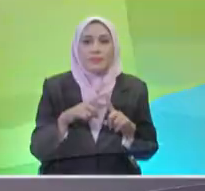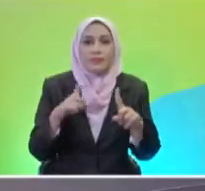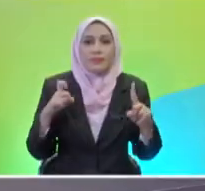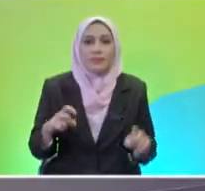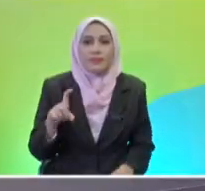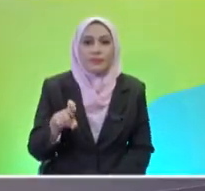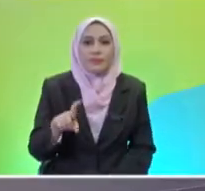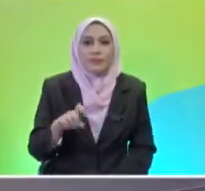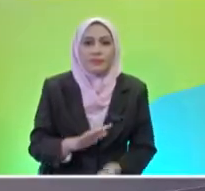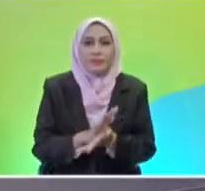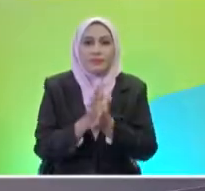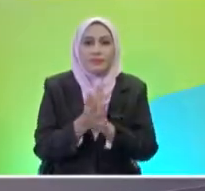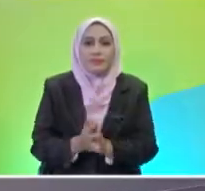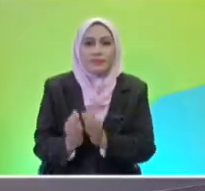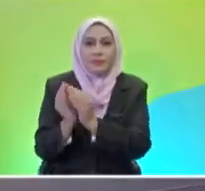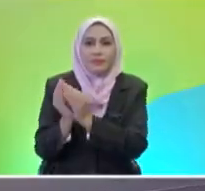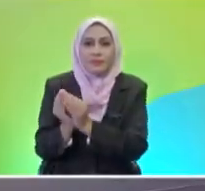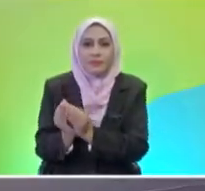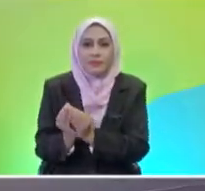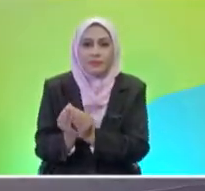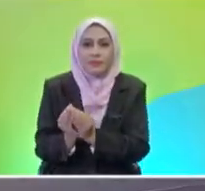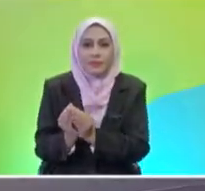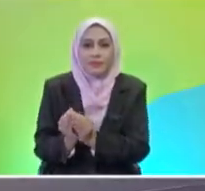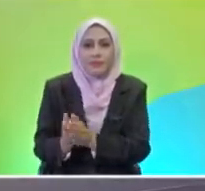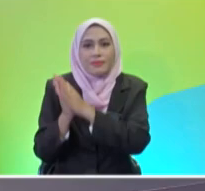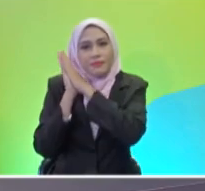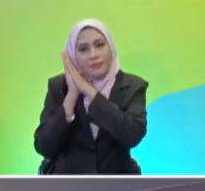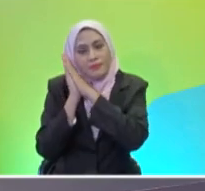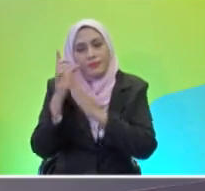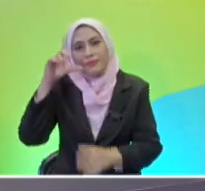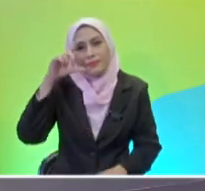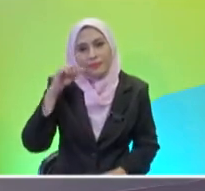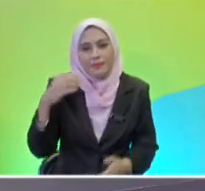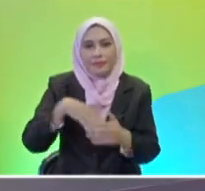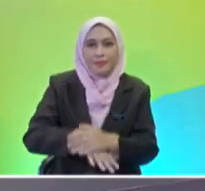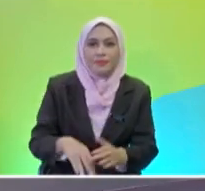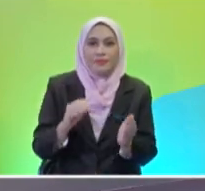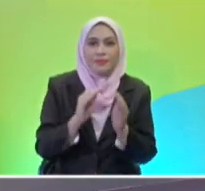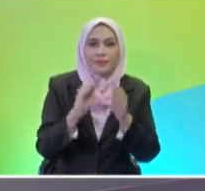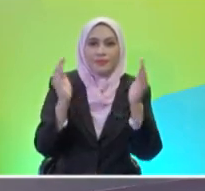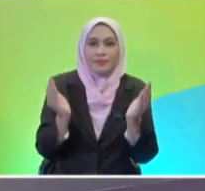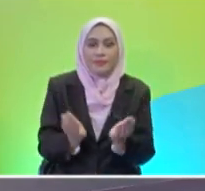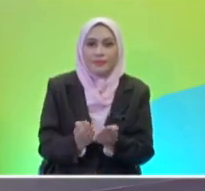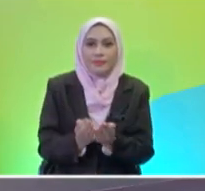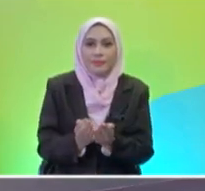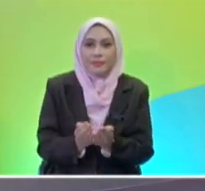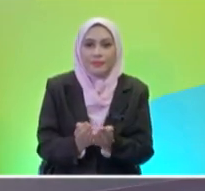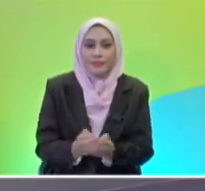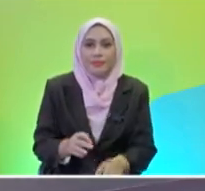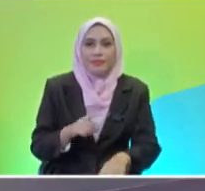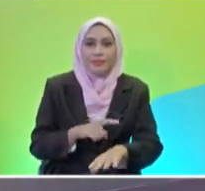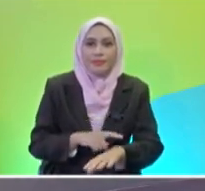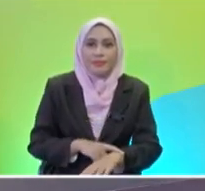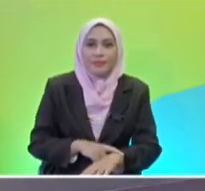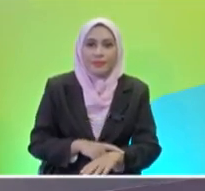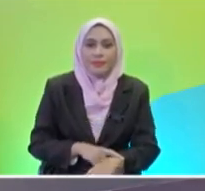Dari ulat jadi kepompong, tidur lena dalam kelongsong.